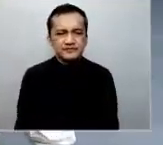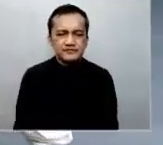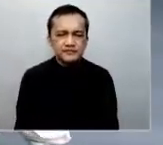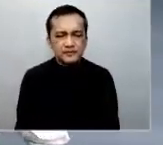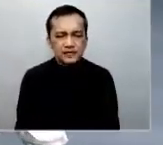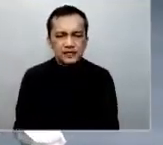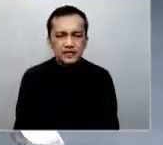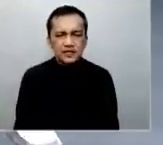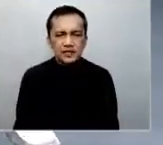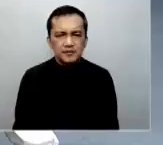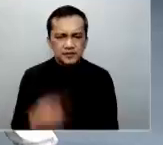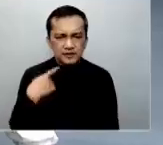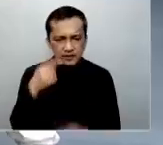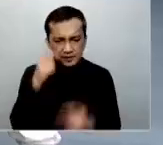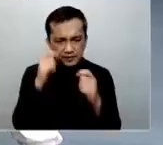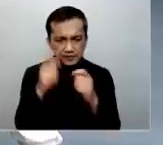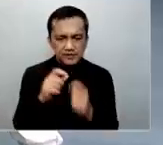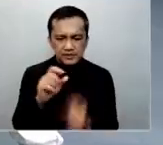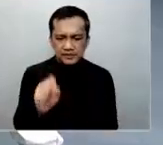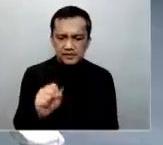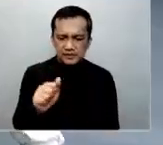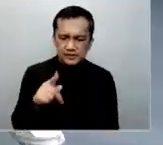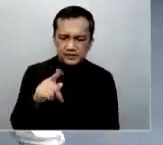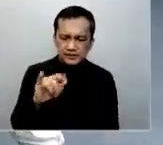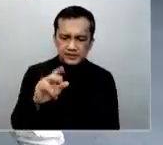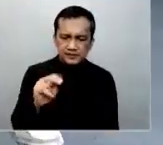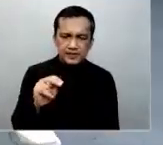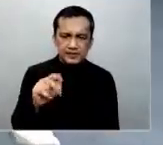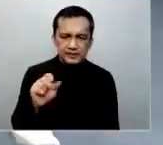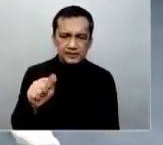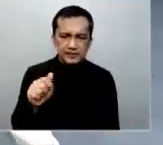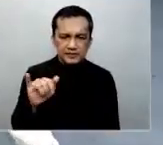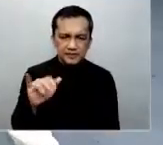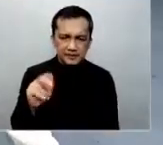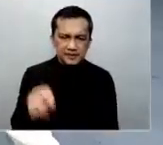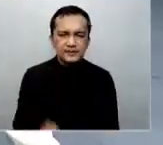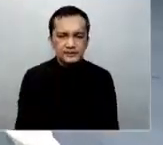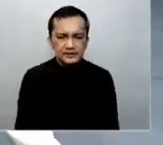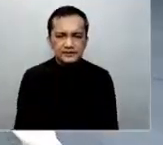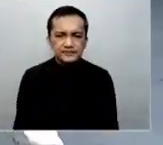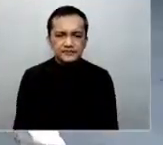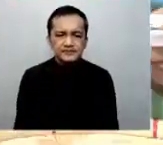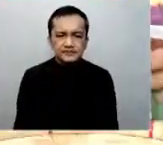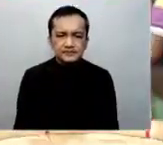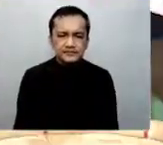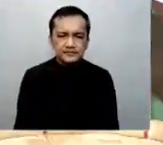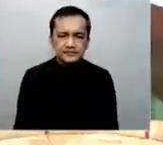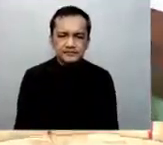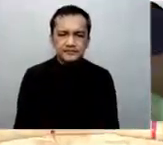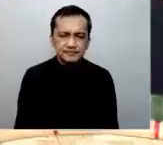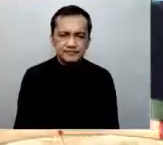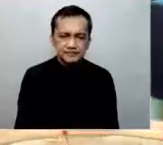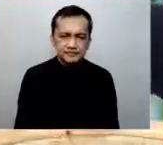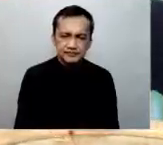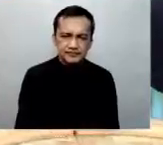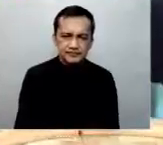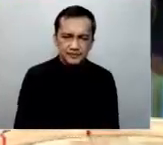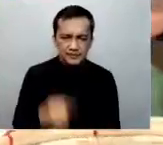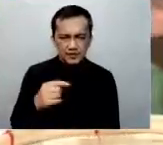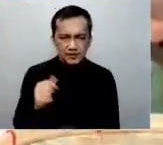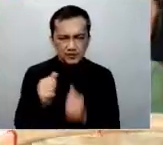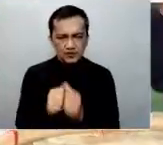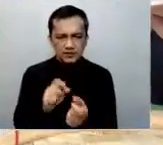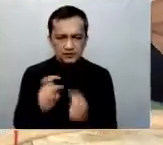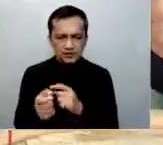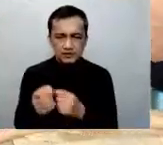sa sapin-sapin, parang ganon. Slide na hawig, no? Patikin na, patikin. Ang ganon, dahil medyo with the twist na itong inyong mga